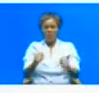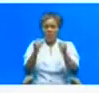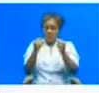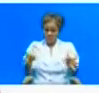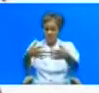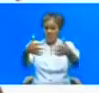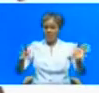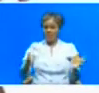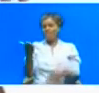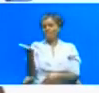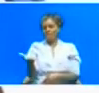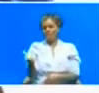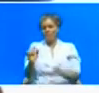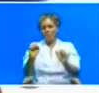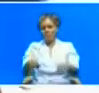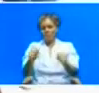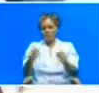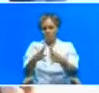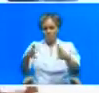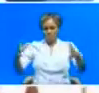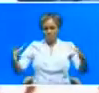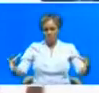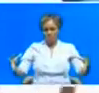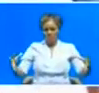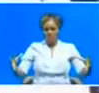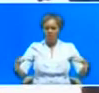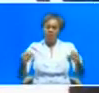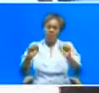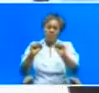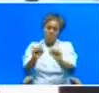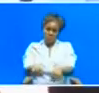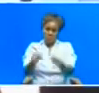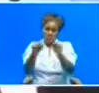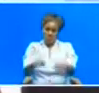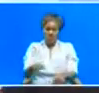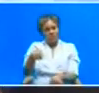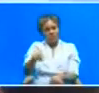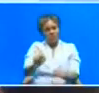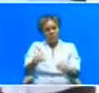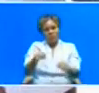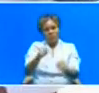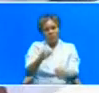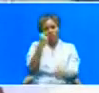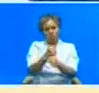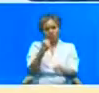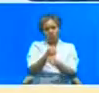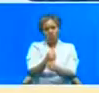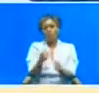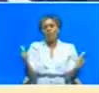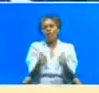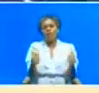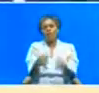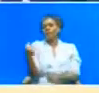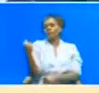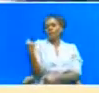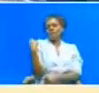na fenzi mzuri na upanuzi ukuweko ikue kubwa, angalau wangeliweza fanya kazi nayo tupitika. Ni hiyo